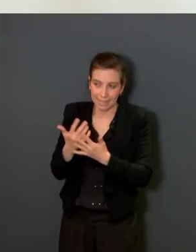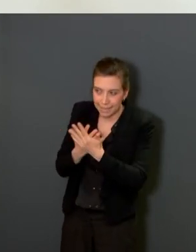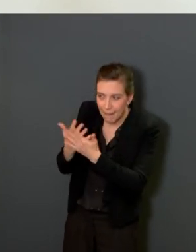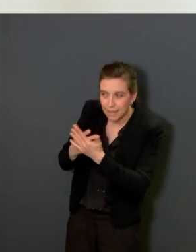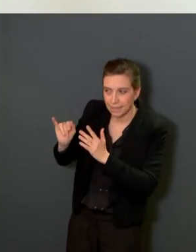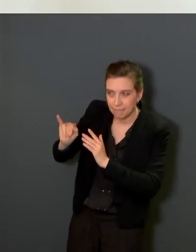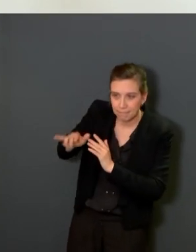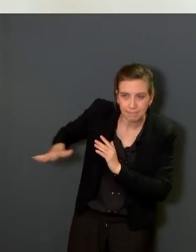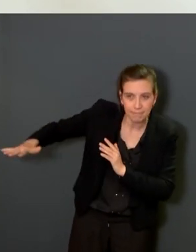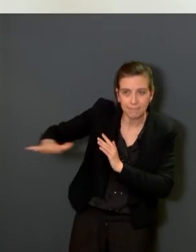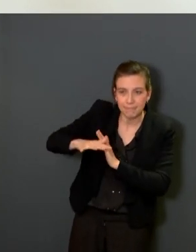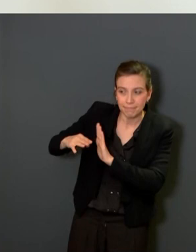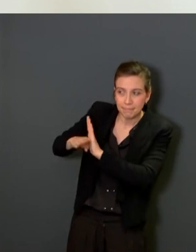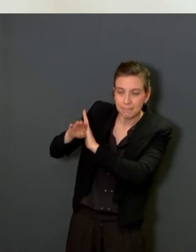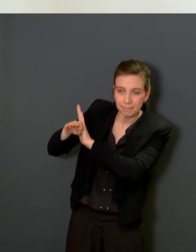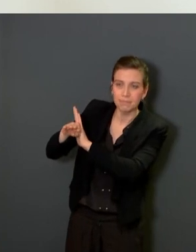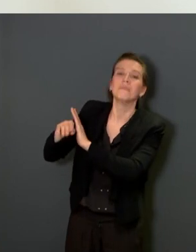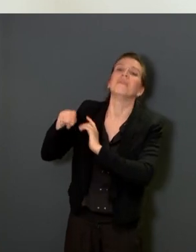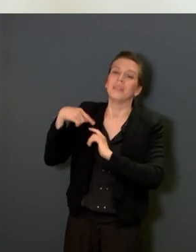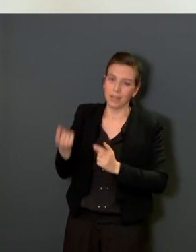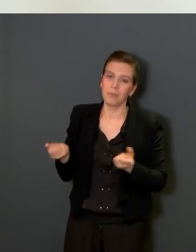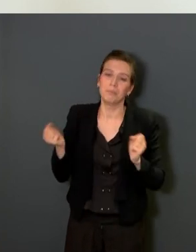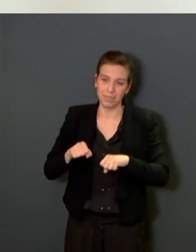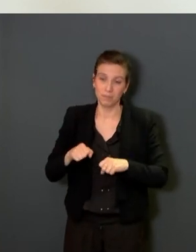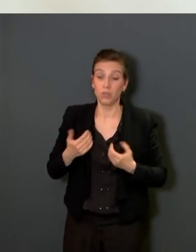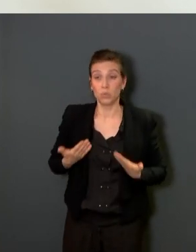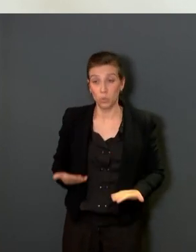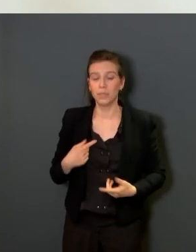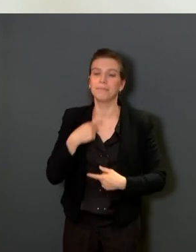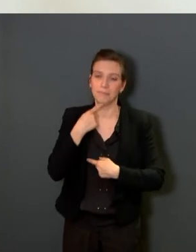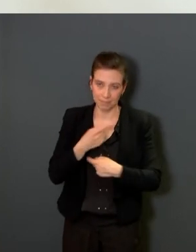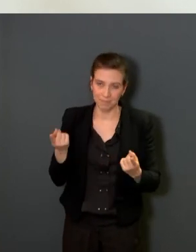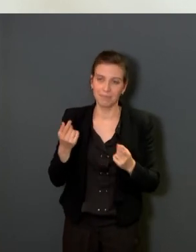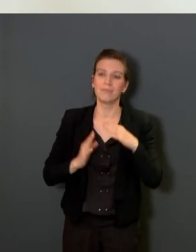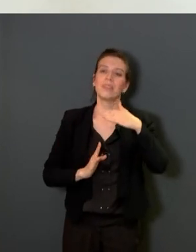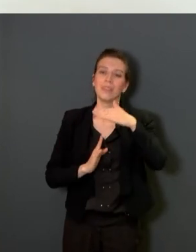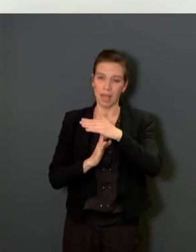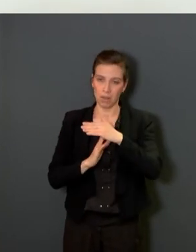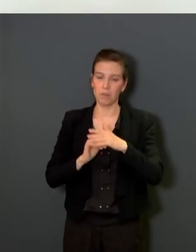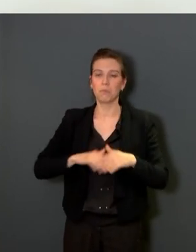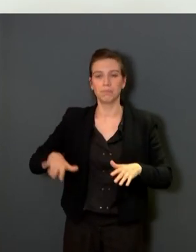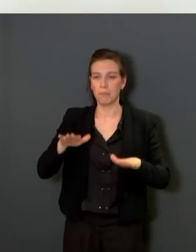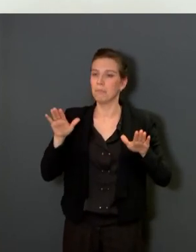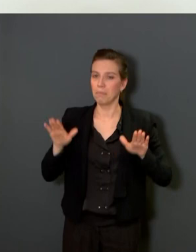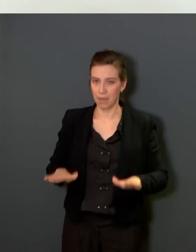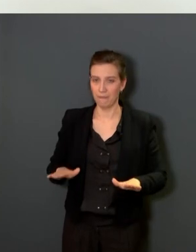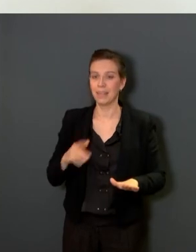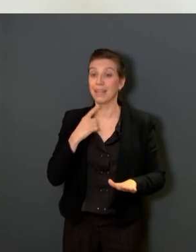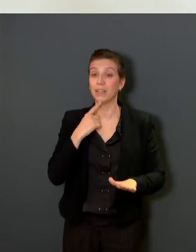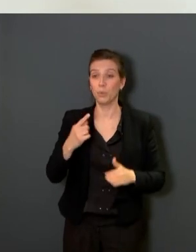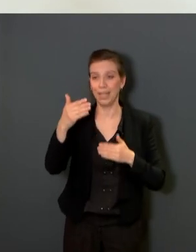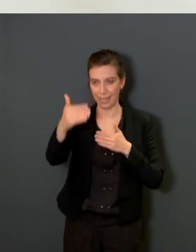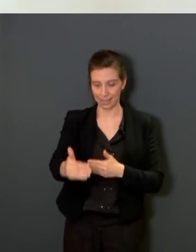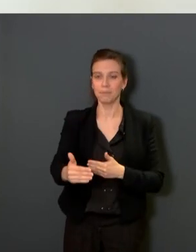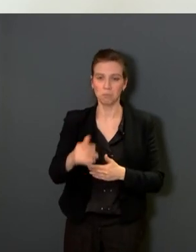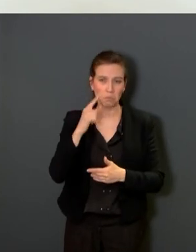gekozen hebben om deze time-out van een week te gebruiken om meer duidelijkheid